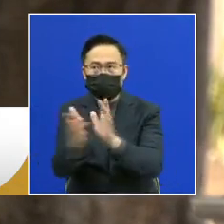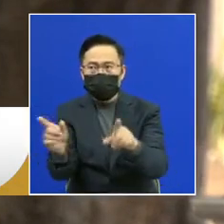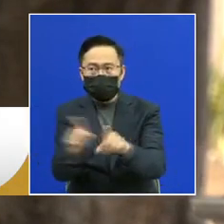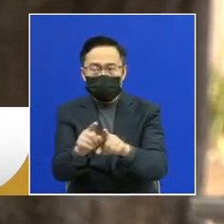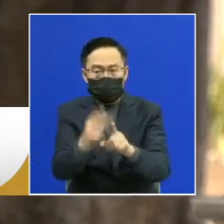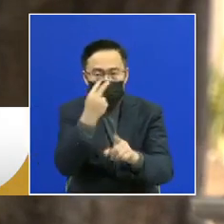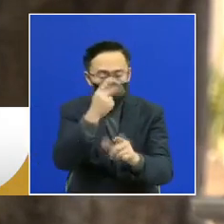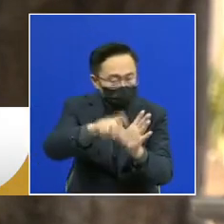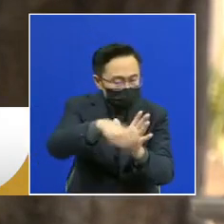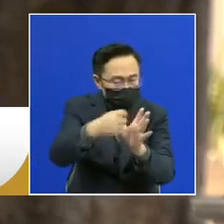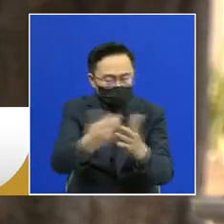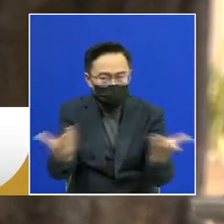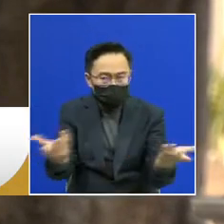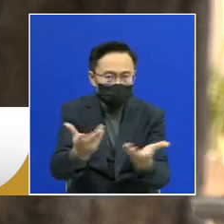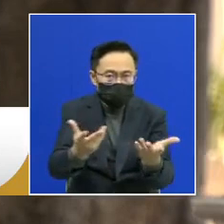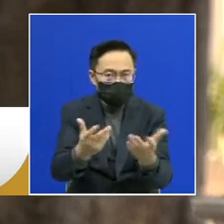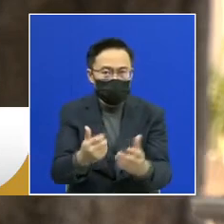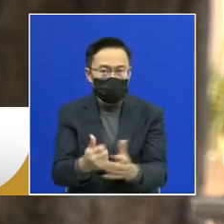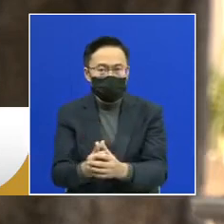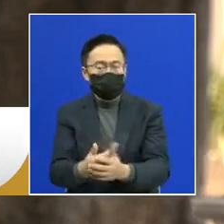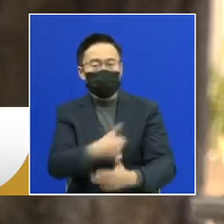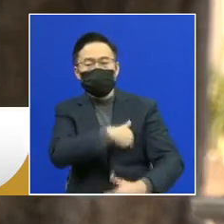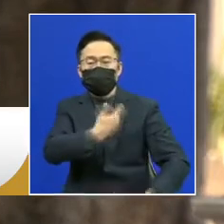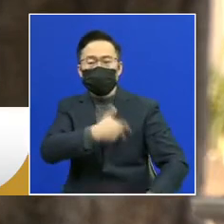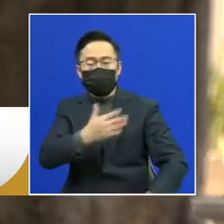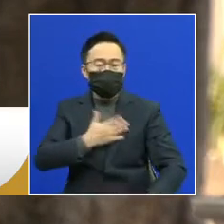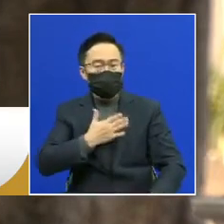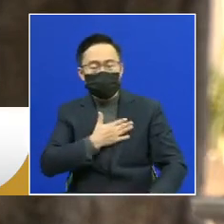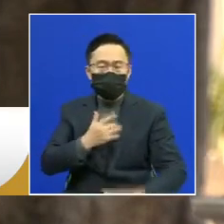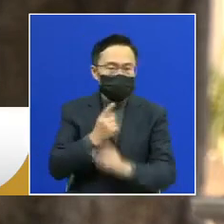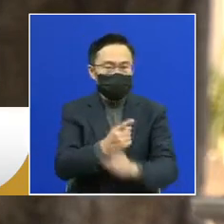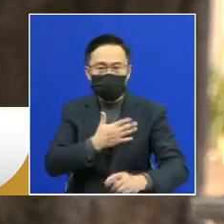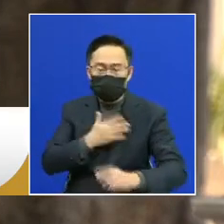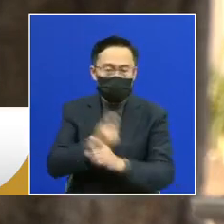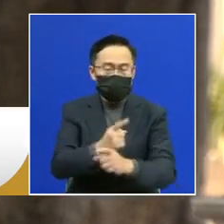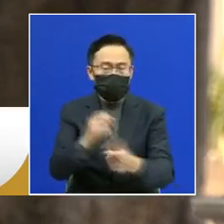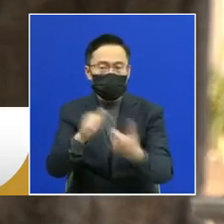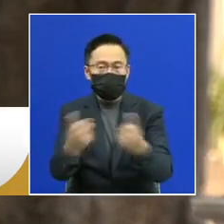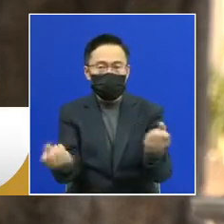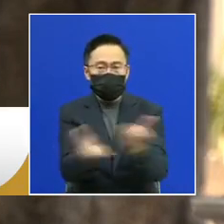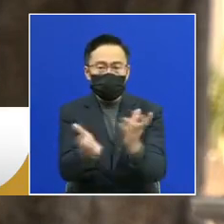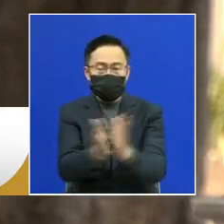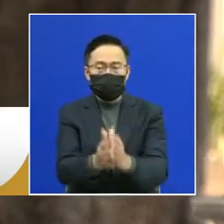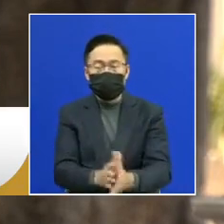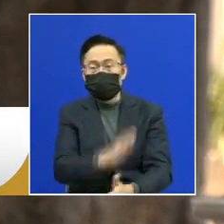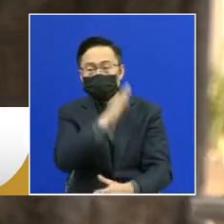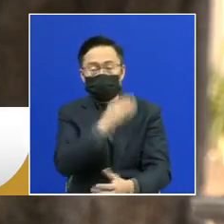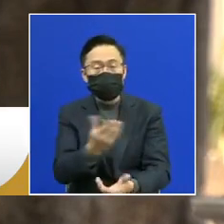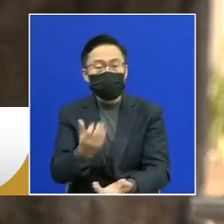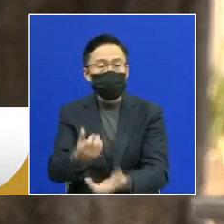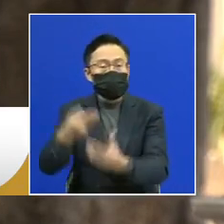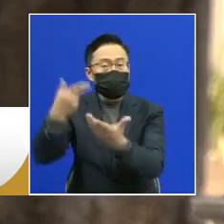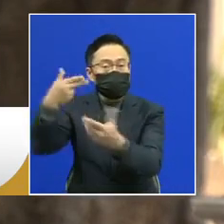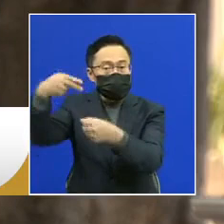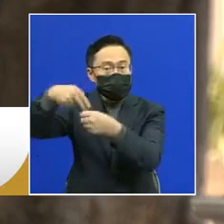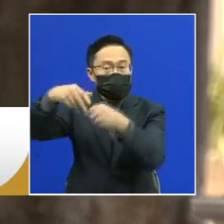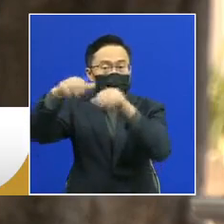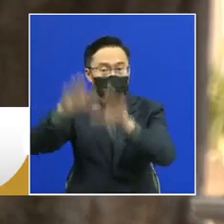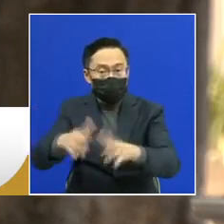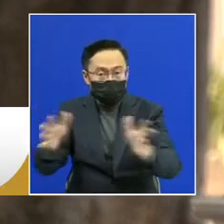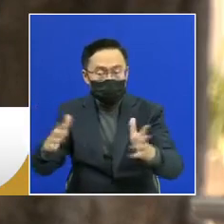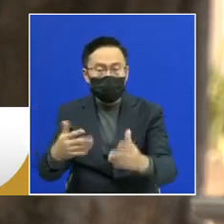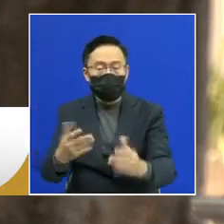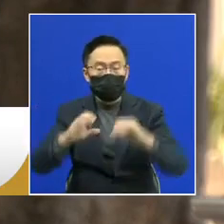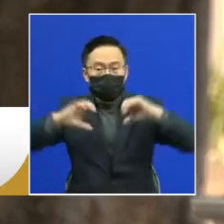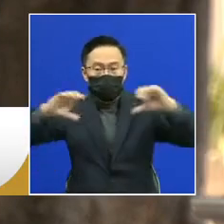ต้องตามเฟสฟังผลมากนะถ้าจะเอาตามใจทุกคนเท่านั้นเท่านี้มาที่มันปัญหามันเยอะเดือนนึงใช้เงินเท่าไหร่วัน